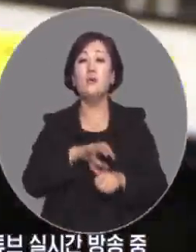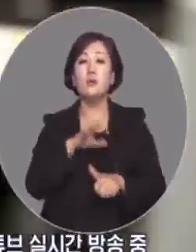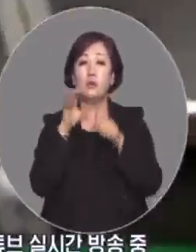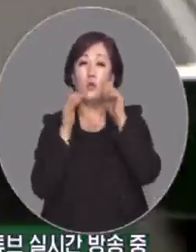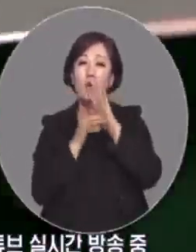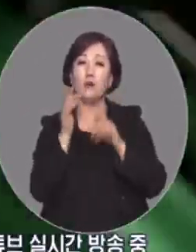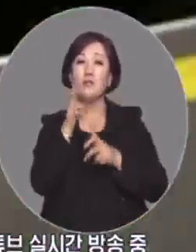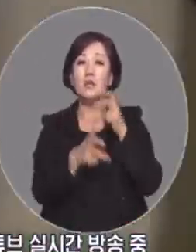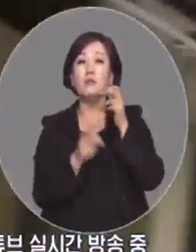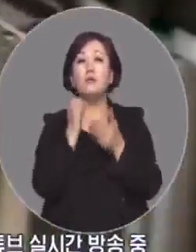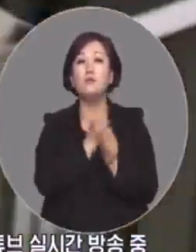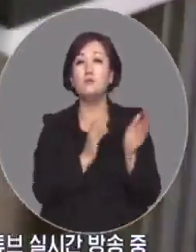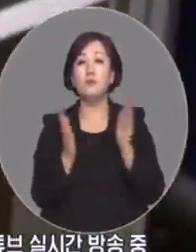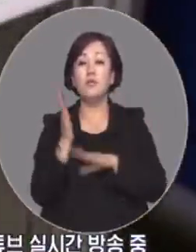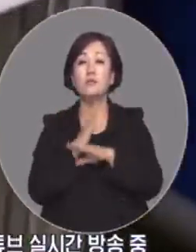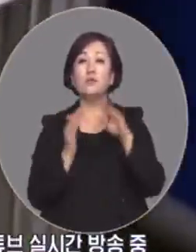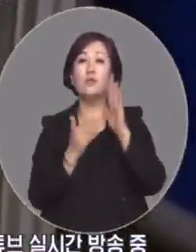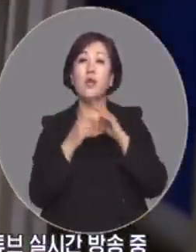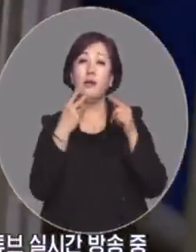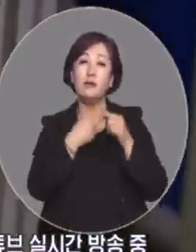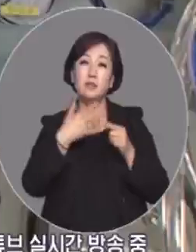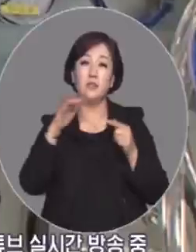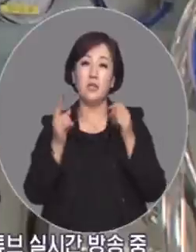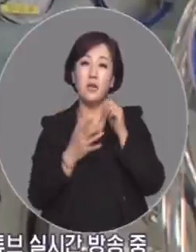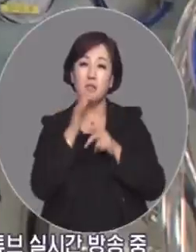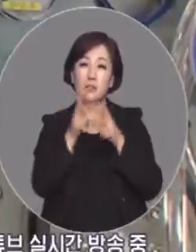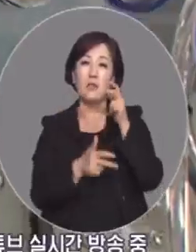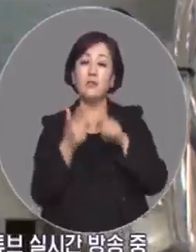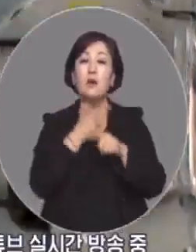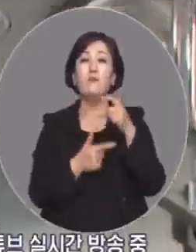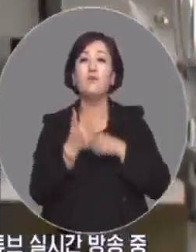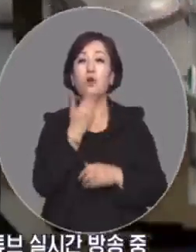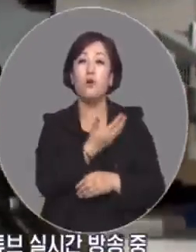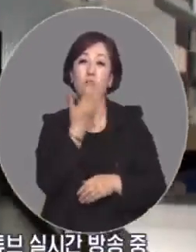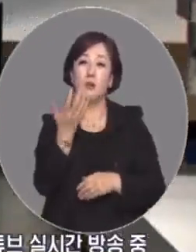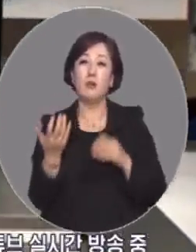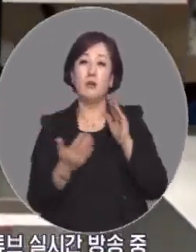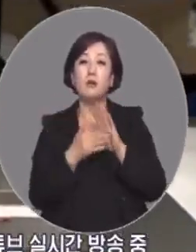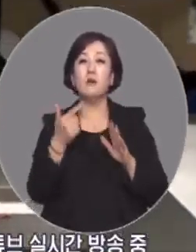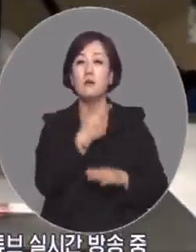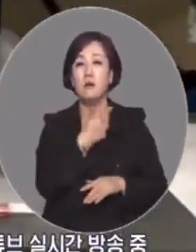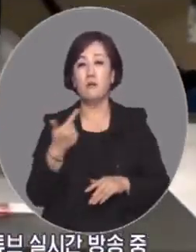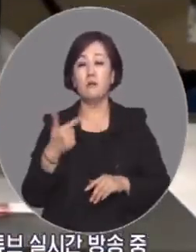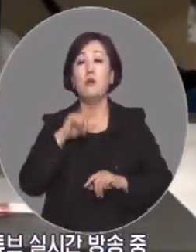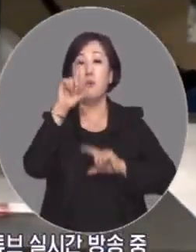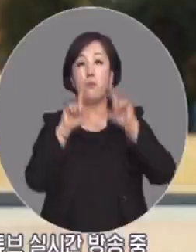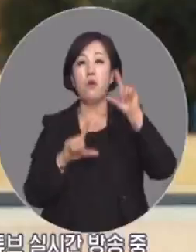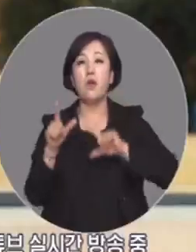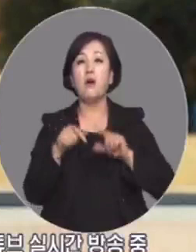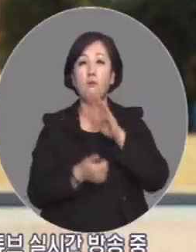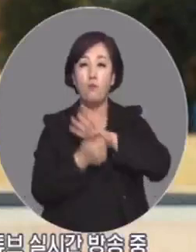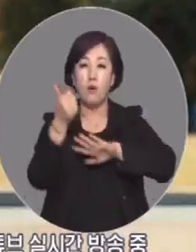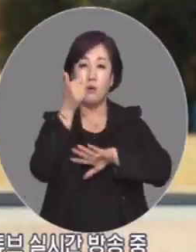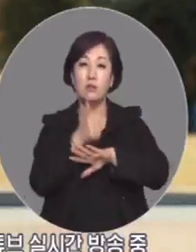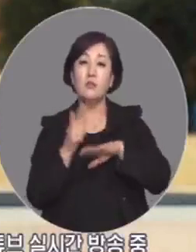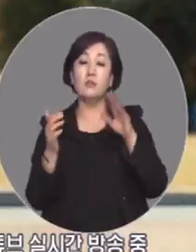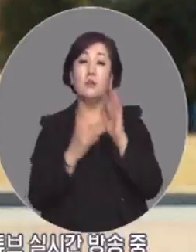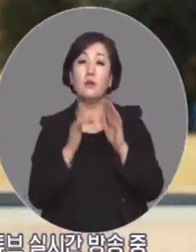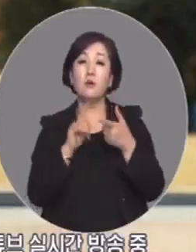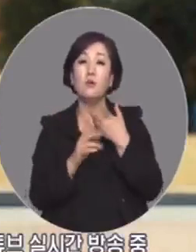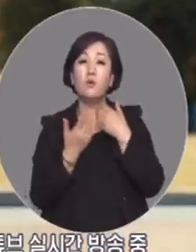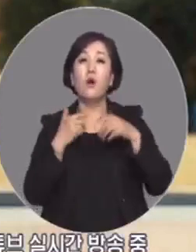단계에 접어들면서 울산의 2차 전지 산업 생태계는 완전한 모양을 갖추게 됐습니다. 글로벌 시장